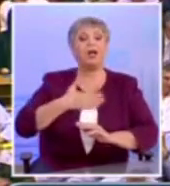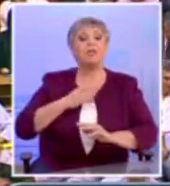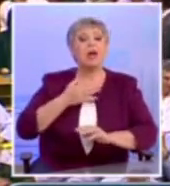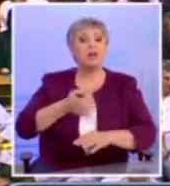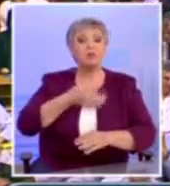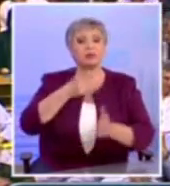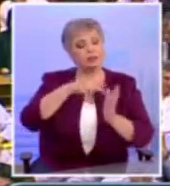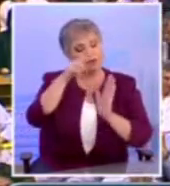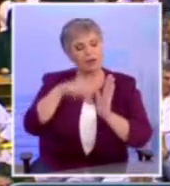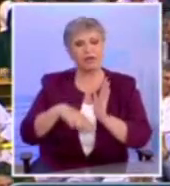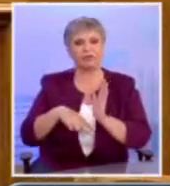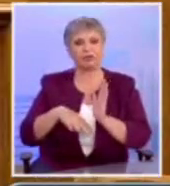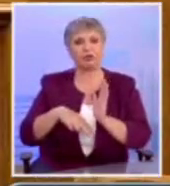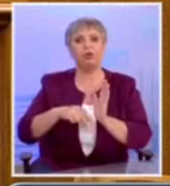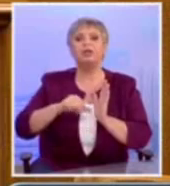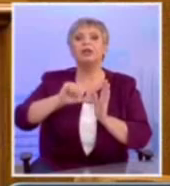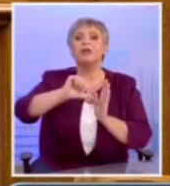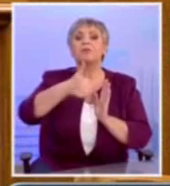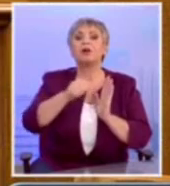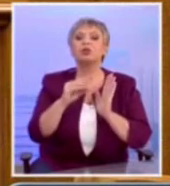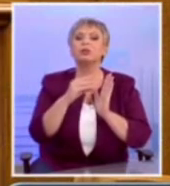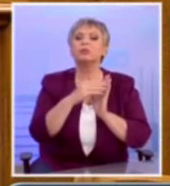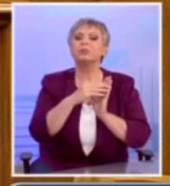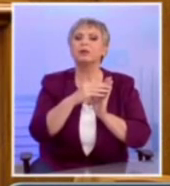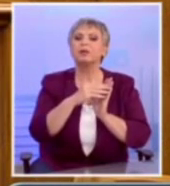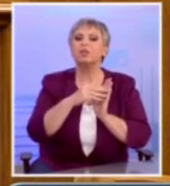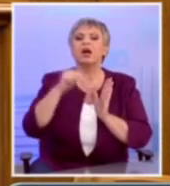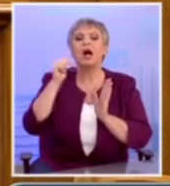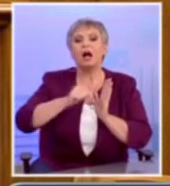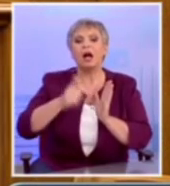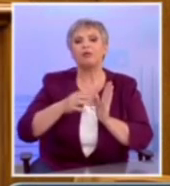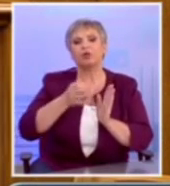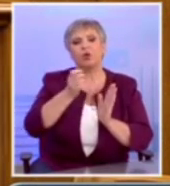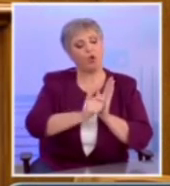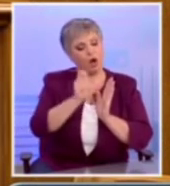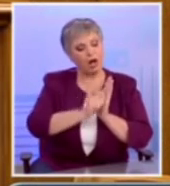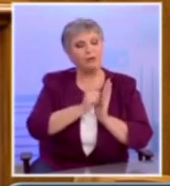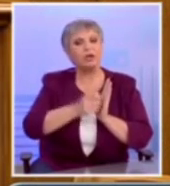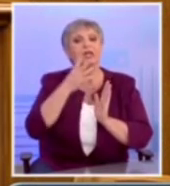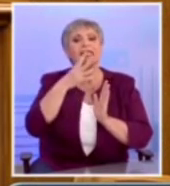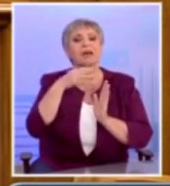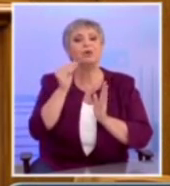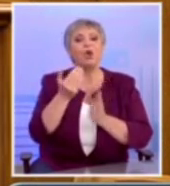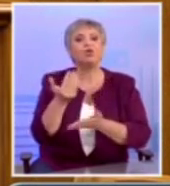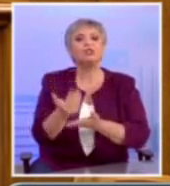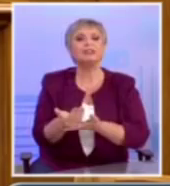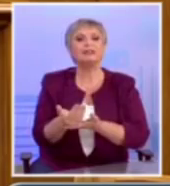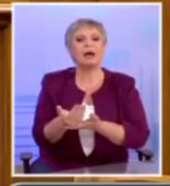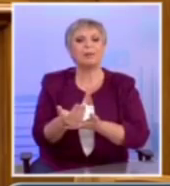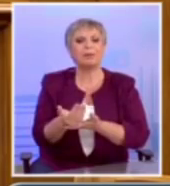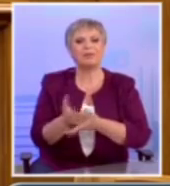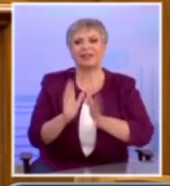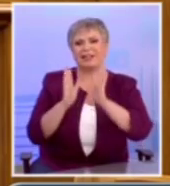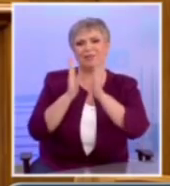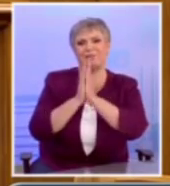την πρώτη παράγραφο της συμφωνίας, της αιτιολογικής έκθεσης, που λέει... Μπορώ να έχω λίγο